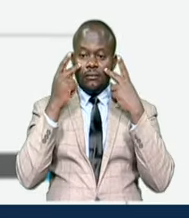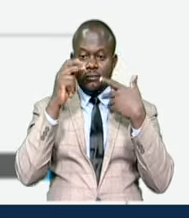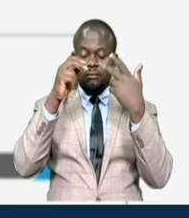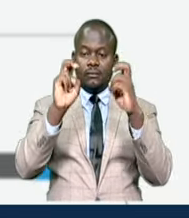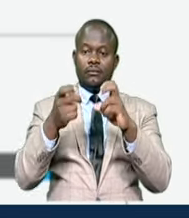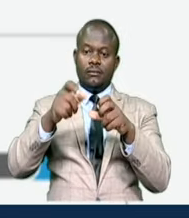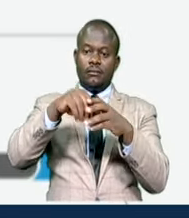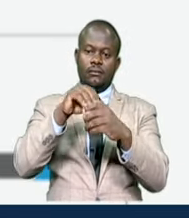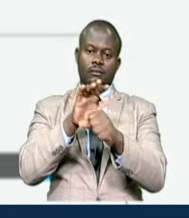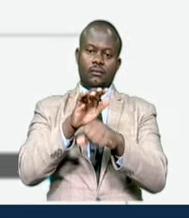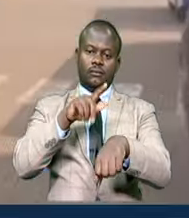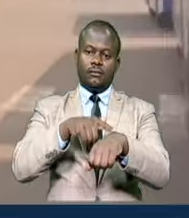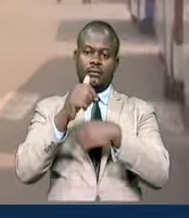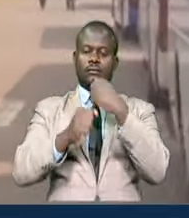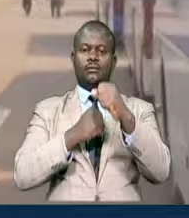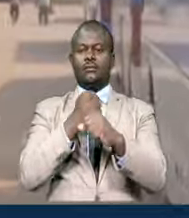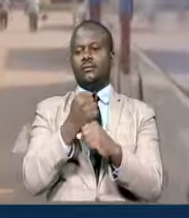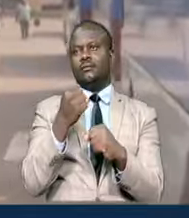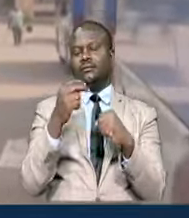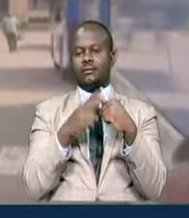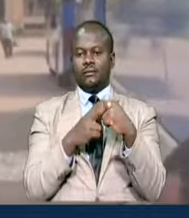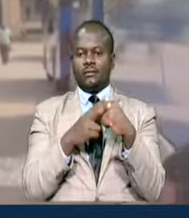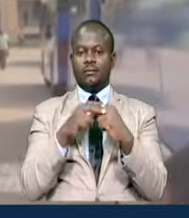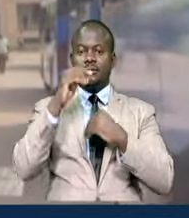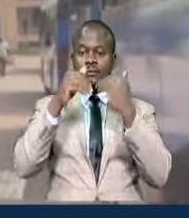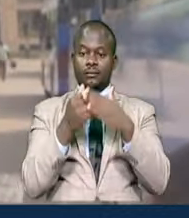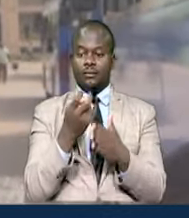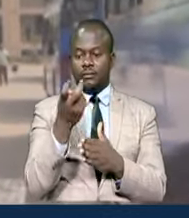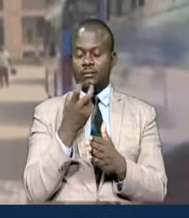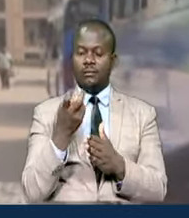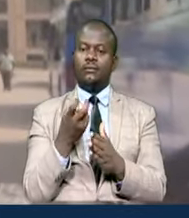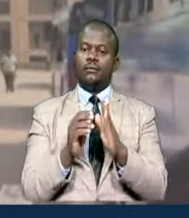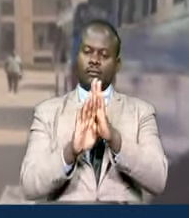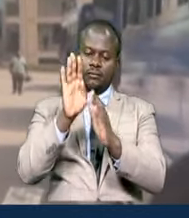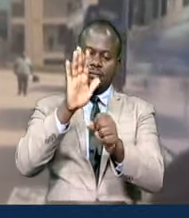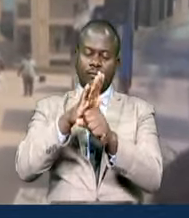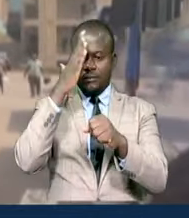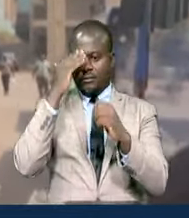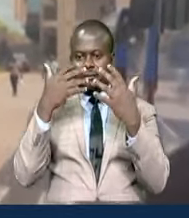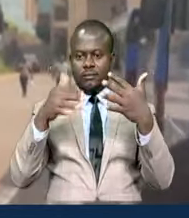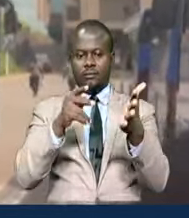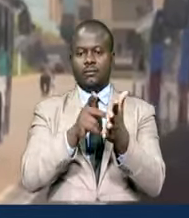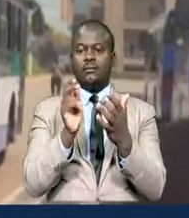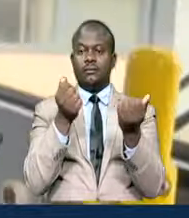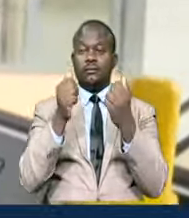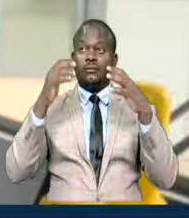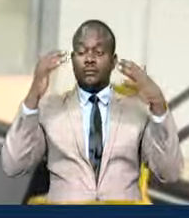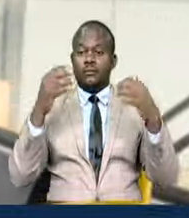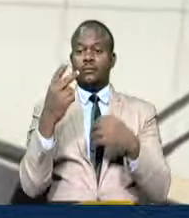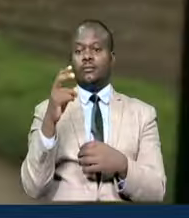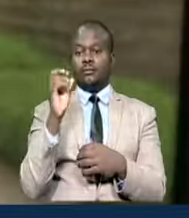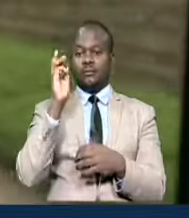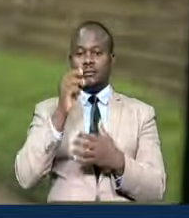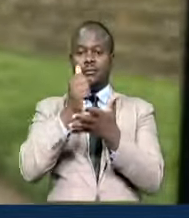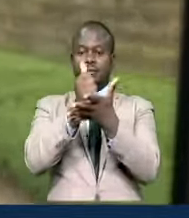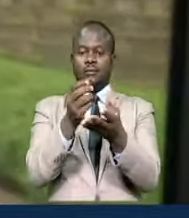iyongereye muri iki gihe cy'imyaka 7. Urwo rw'ubwikorezi narwo rwateye intambwe igaragara kuko hamaze kugurwa imodoka nini 200 zitezweho gukemura